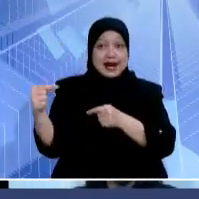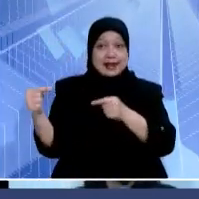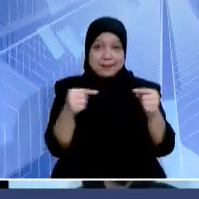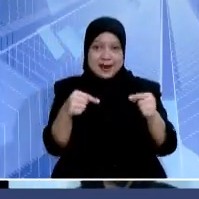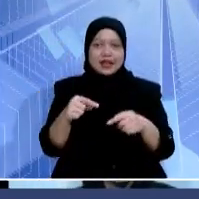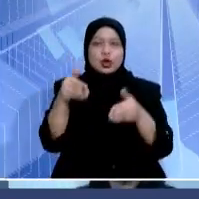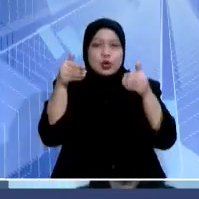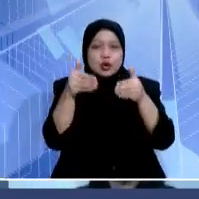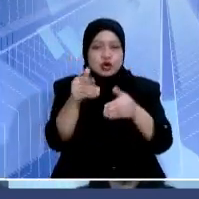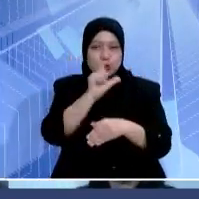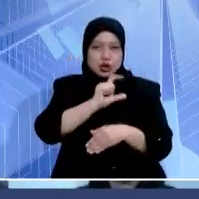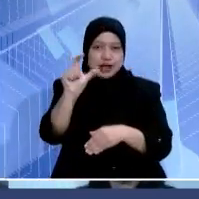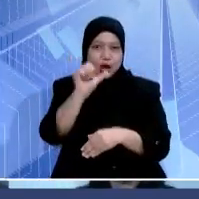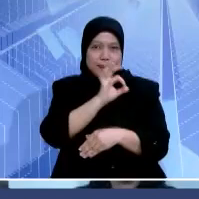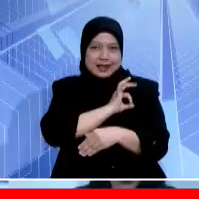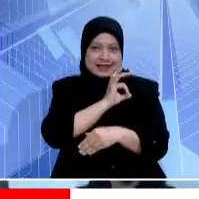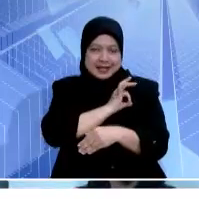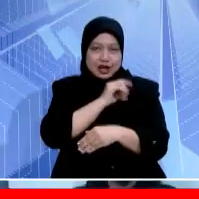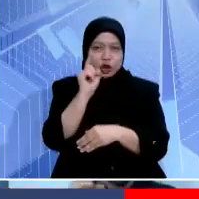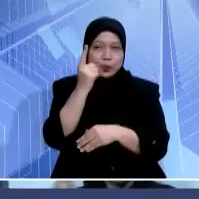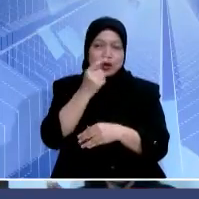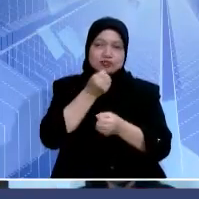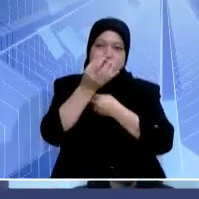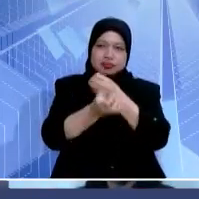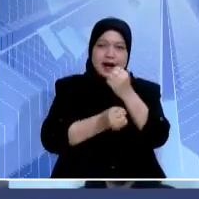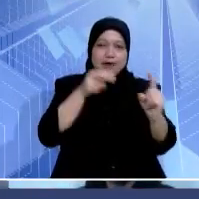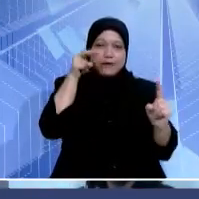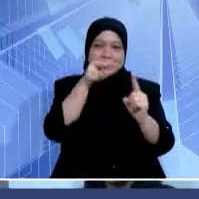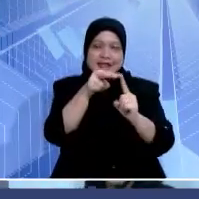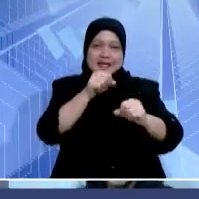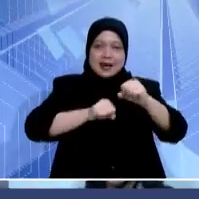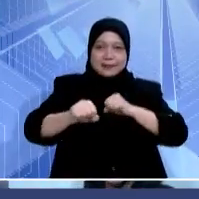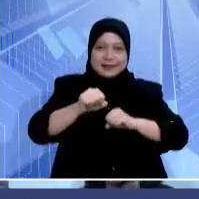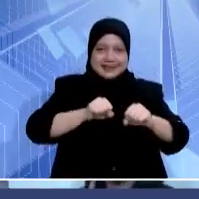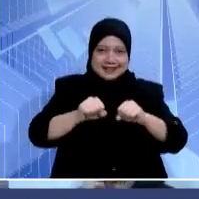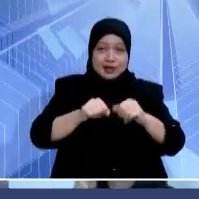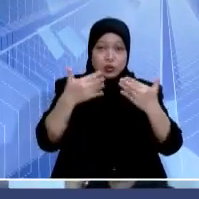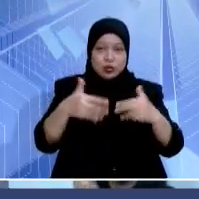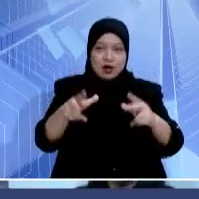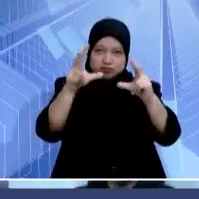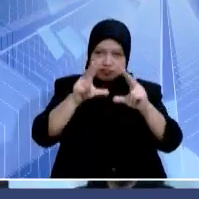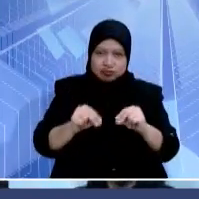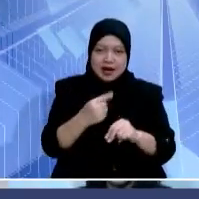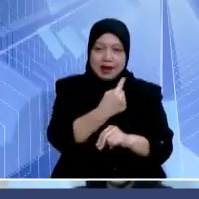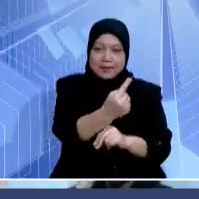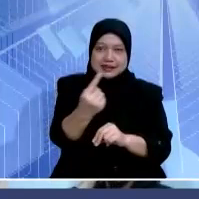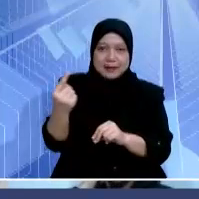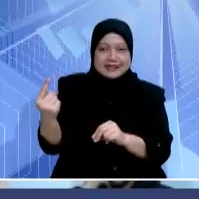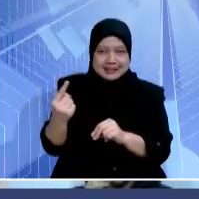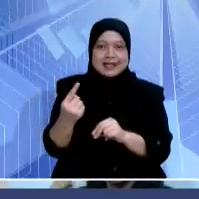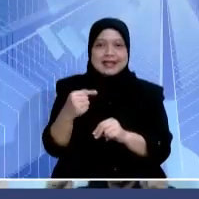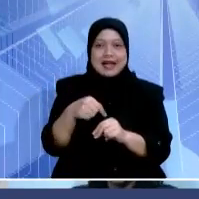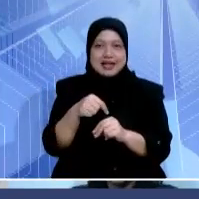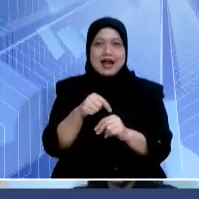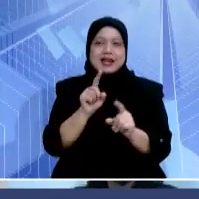calon presiden ini diawali dengan penyampaian visi dan misi ketiga capres. Berikutnya masing-masing capres mendapat pertanyaan